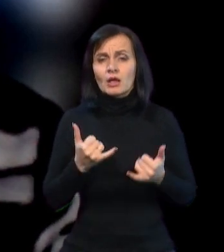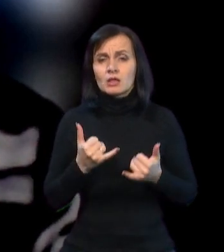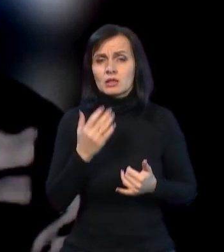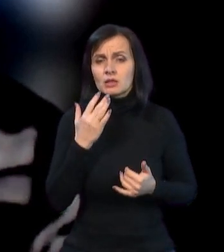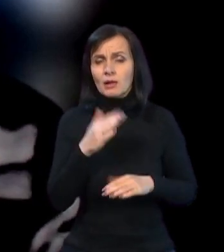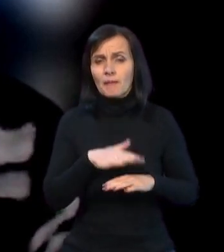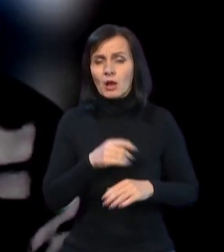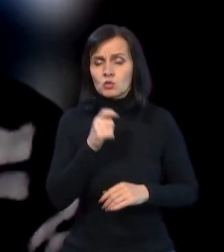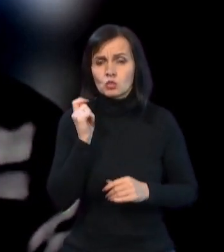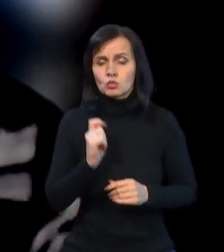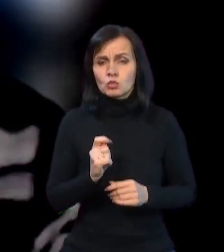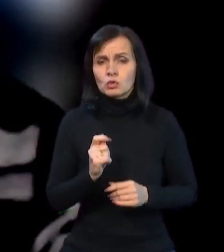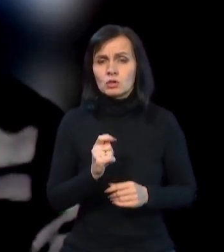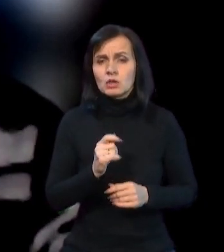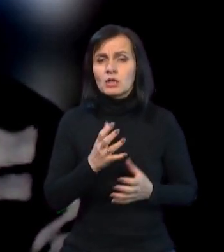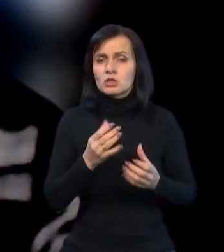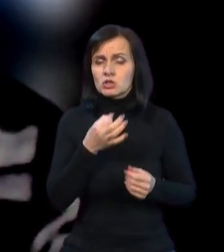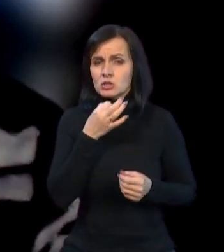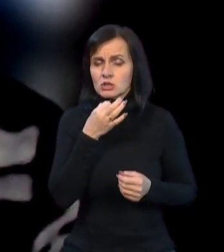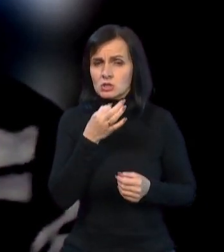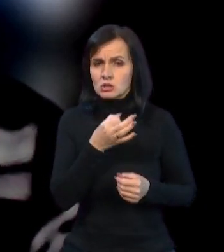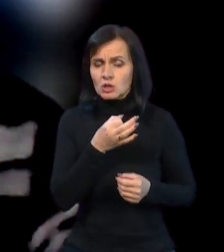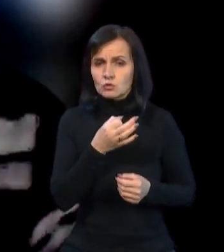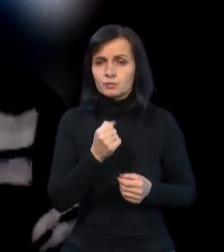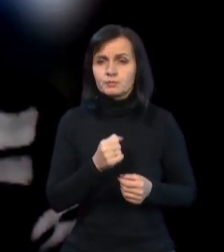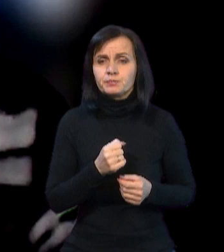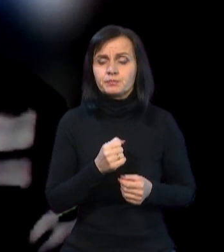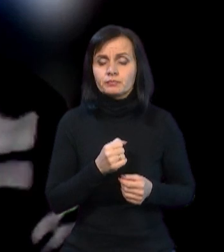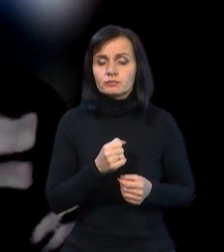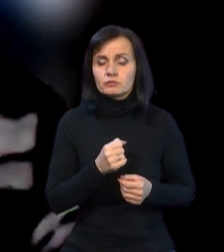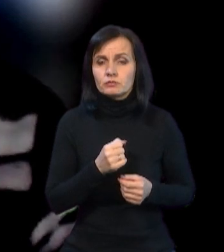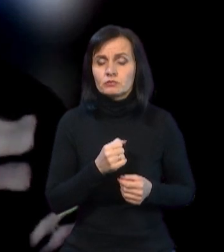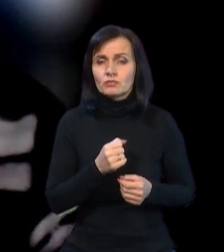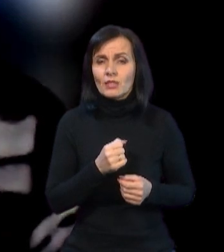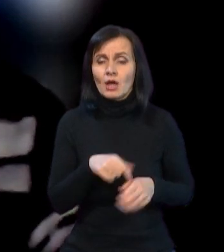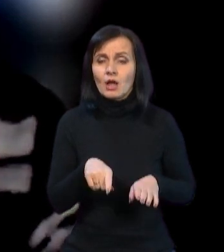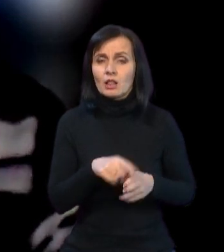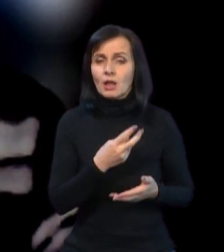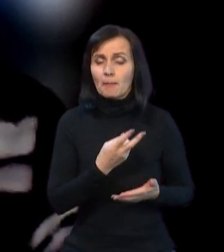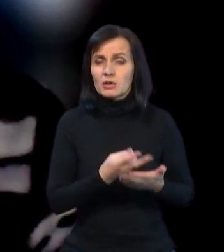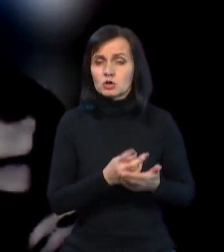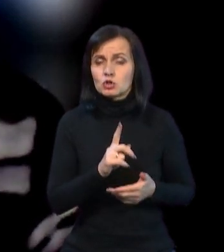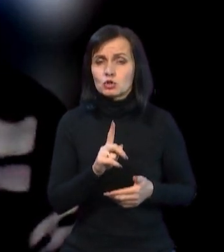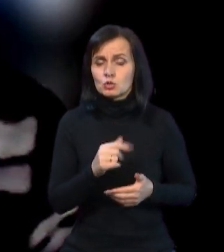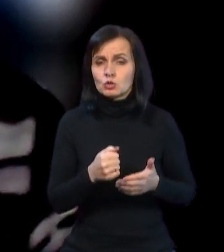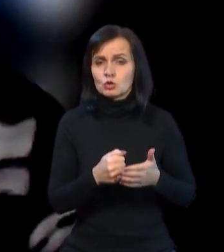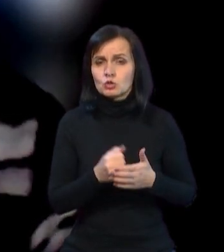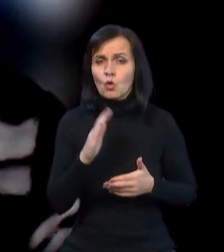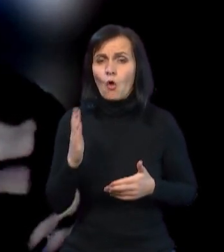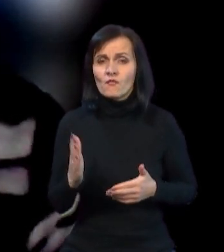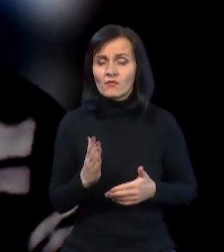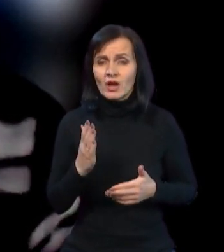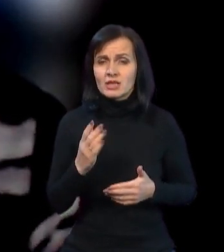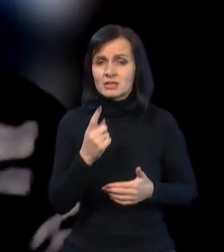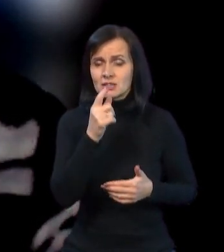банк України, до речі, якби, ну, так презентує, що до вересня